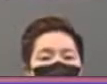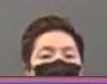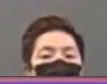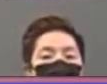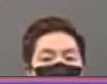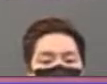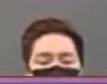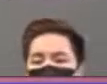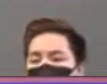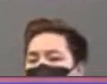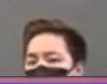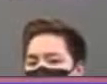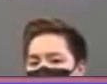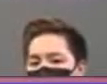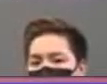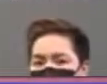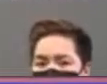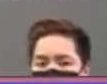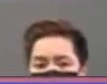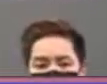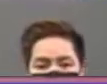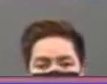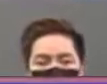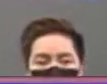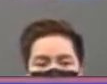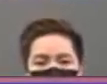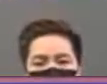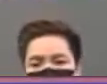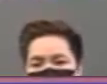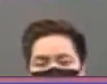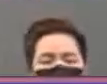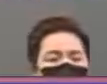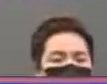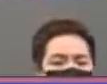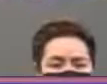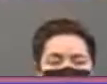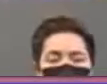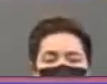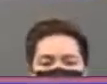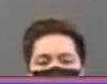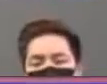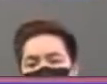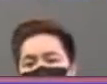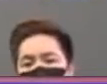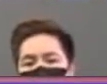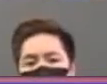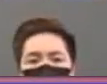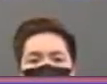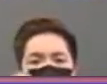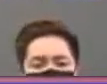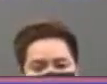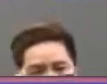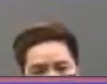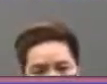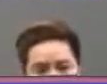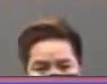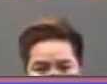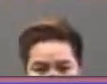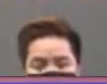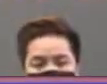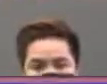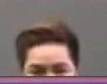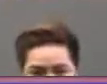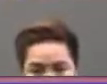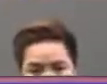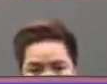ที่แผนกผู้ป่วยนอกที่หน่วยบริการประจำตามสิทธิหรือว่าหน่วยปฏิบัติการปฐมภูมิในพื้นที่ตามนโยบาย30บาทรักษาทุก